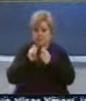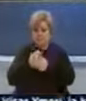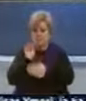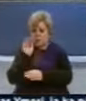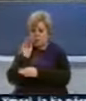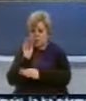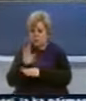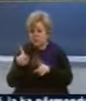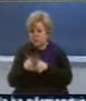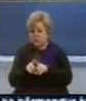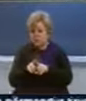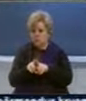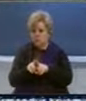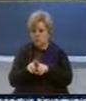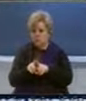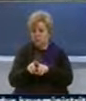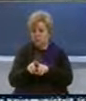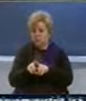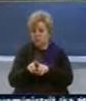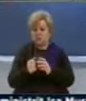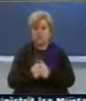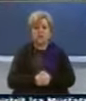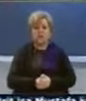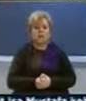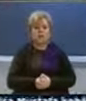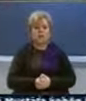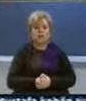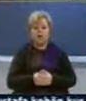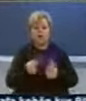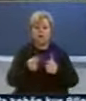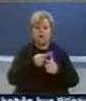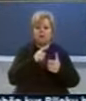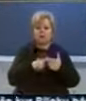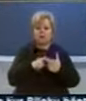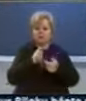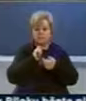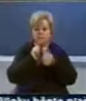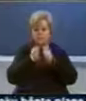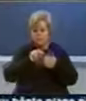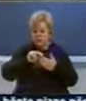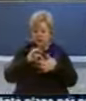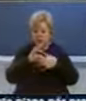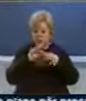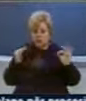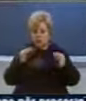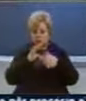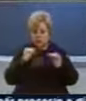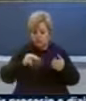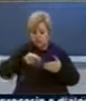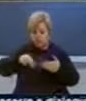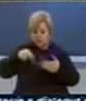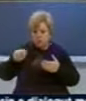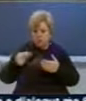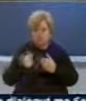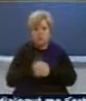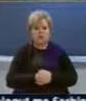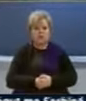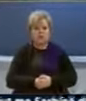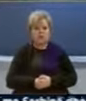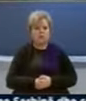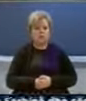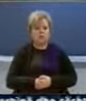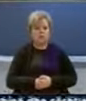njoftim, sa për kurtuazi, apo marveshje komplet të shkruara dhe të nënshkruara nga palët